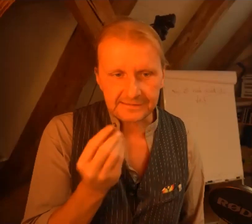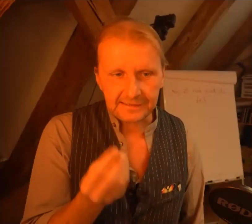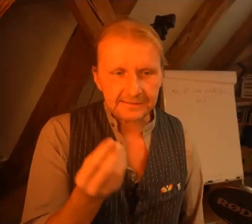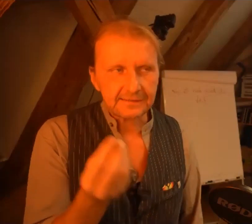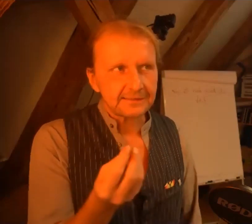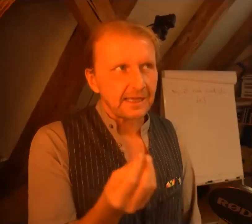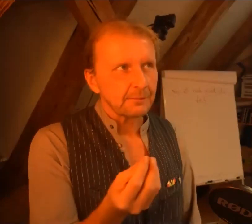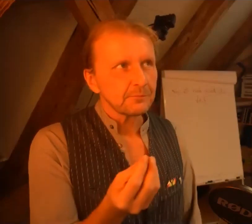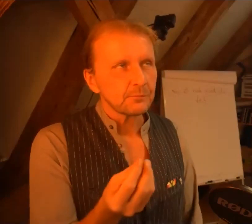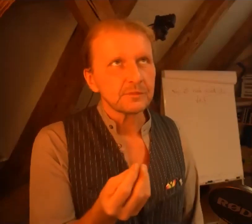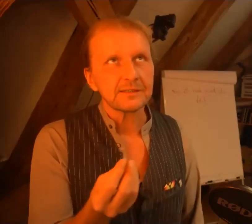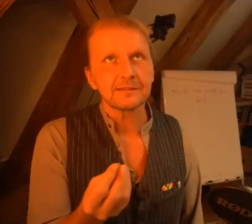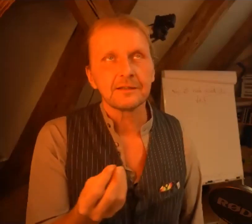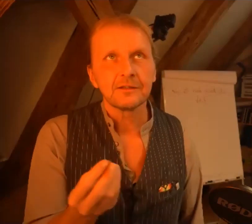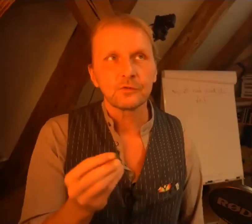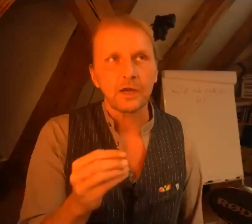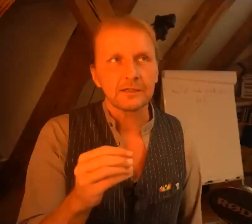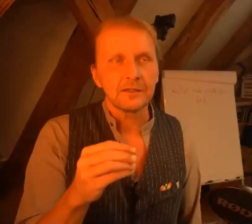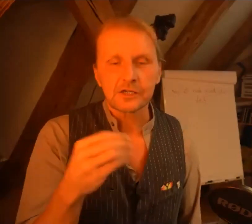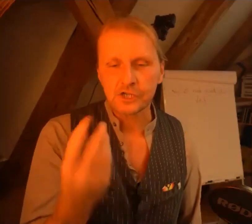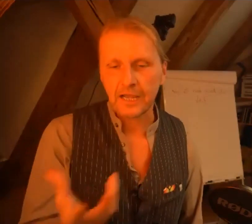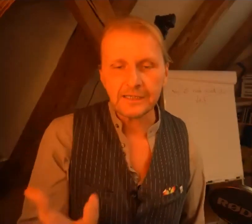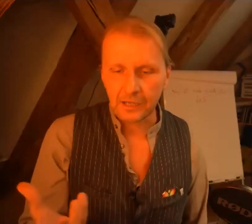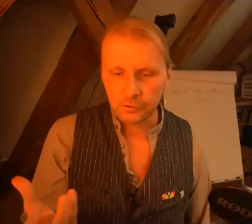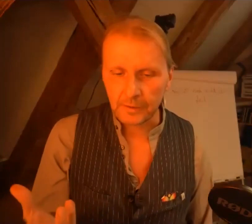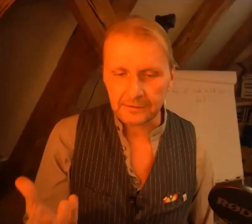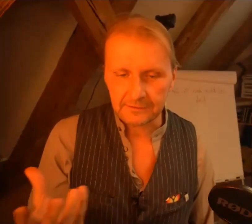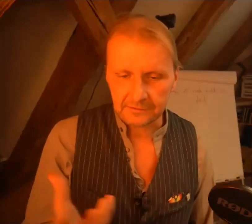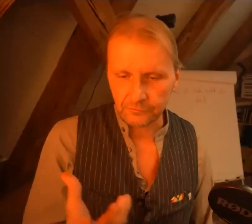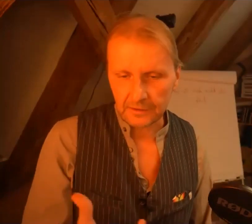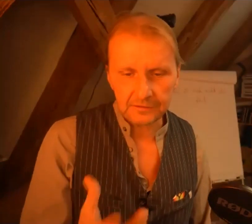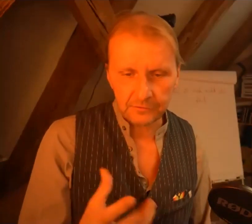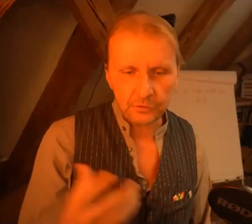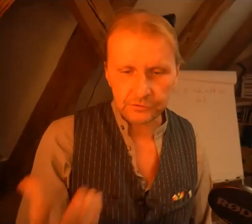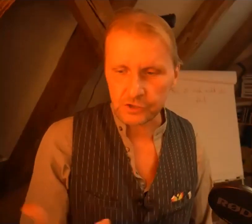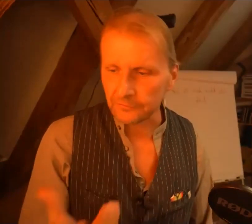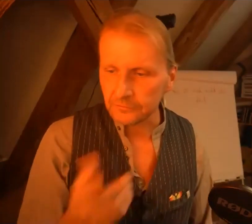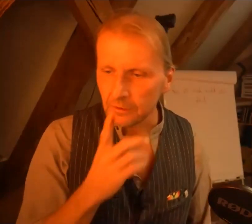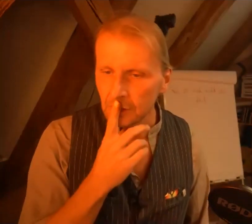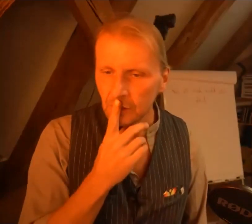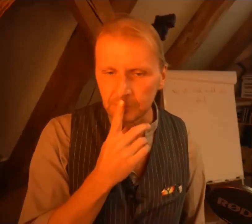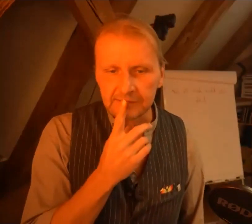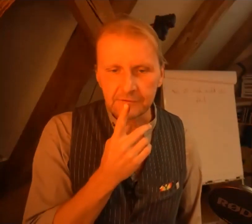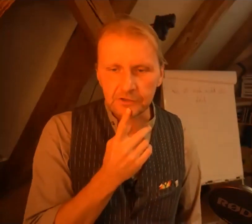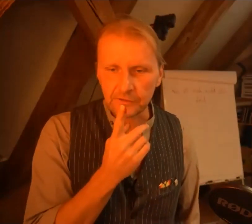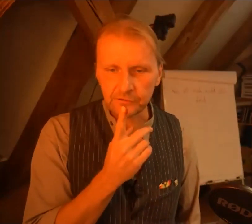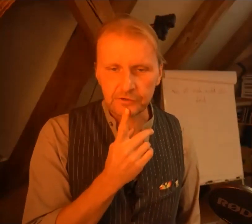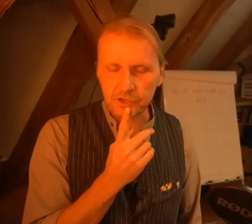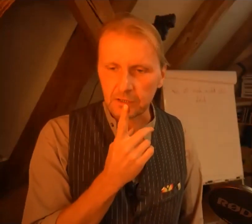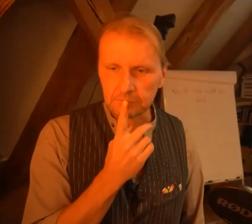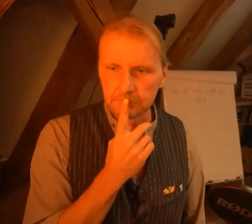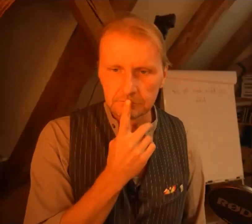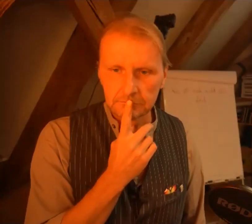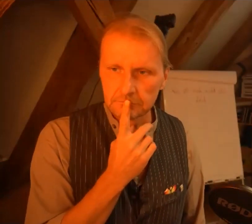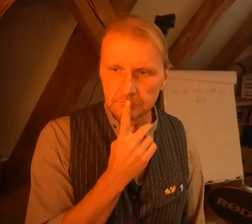Also ihr seht, die haben jetzt so ein Scheinargument des gefährlichen Virus geschaffen, um jetzt die Wirtschaft zu